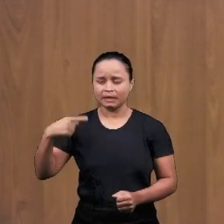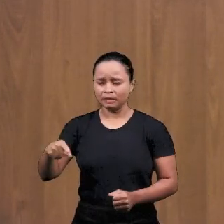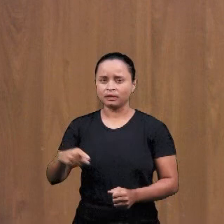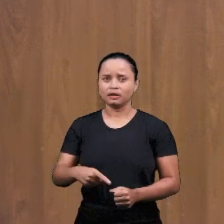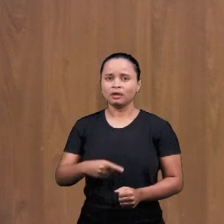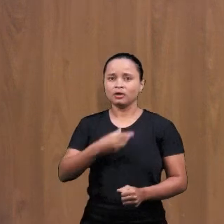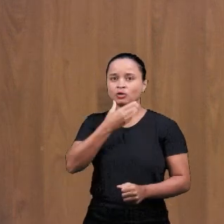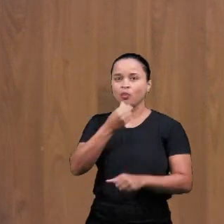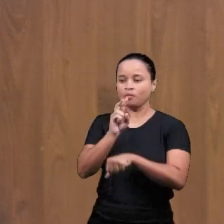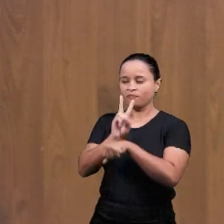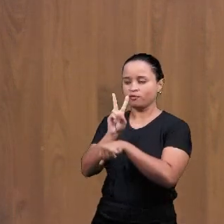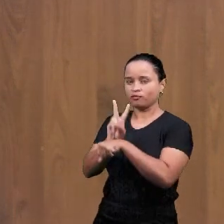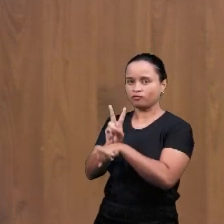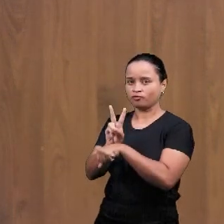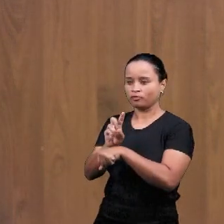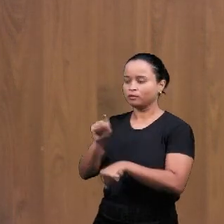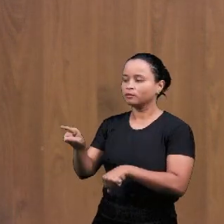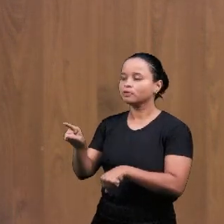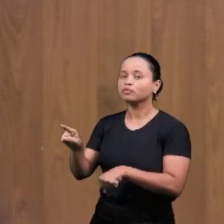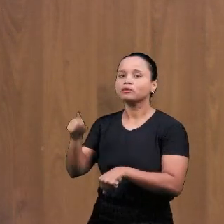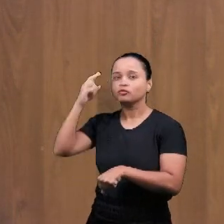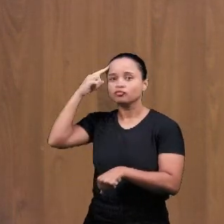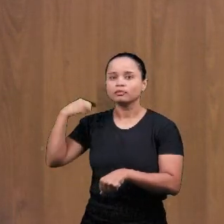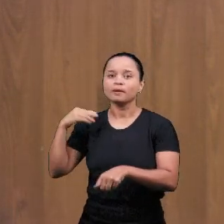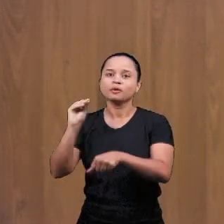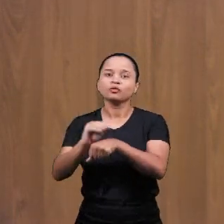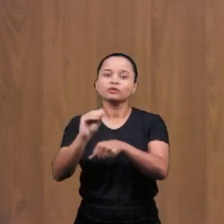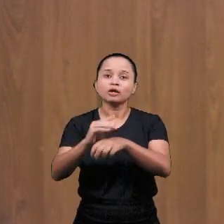prisonniers. Et quelque temps après,